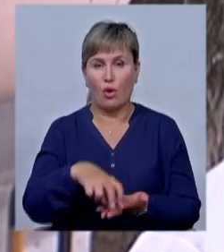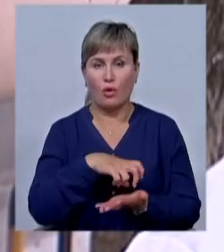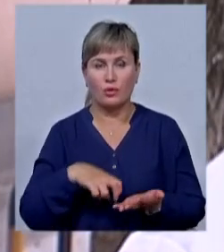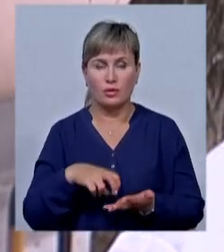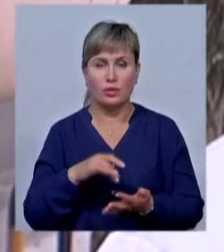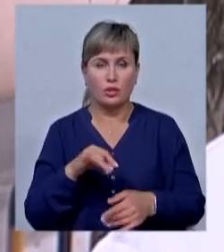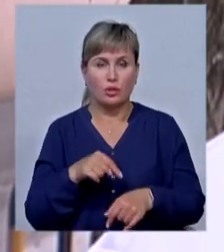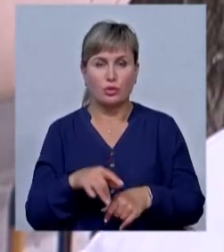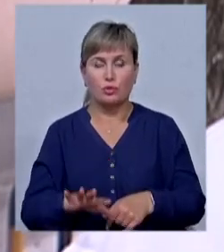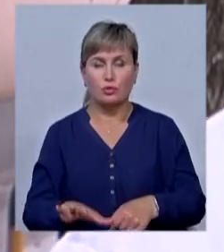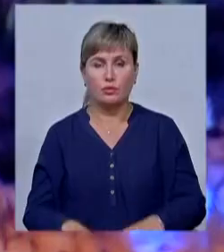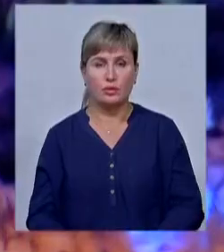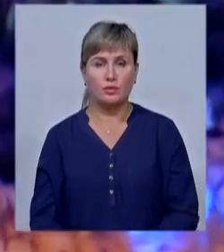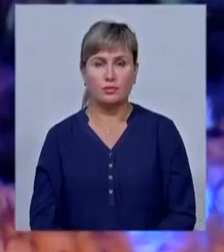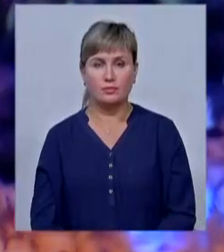и не чувствуют.